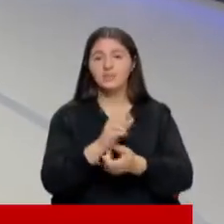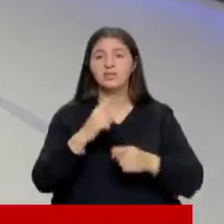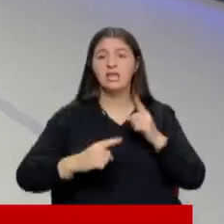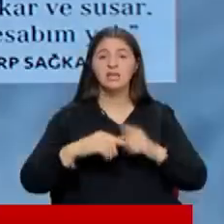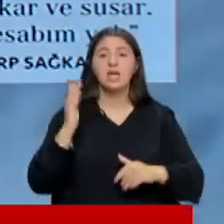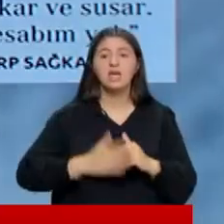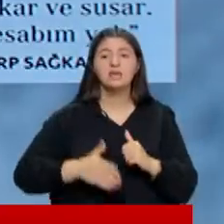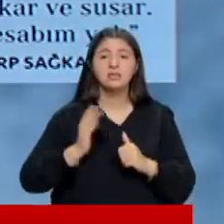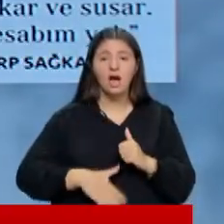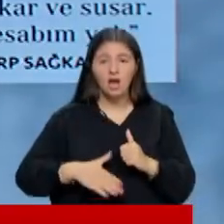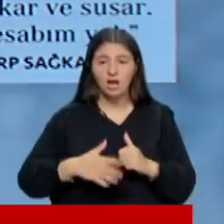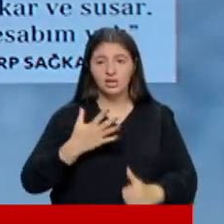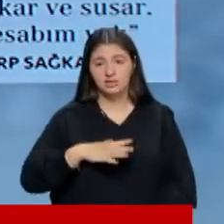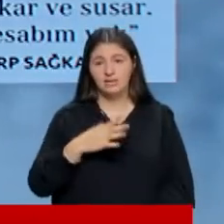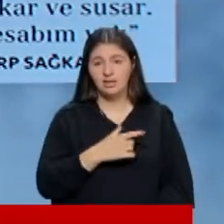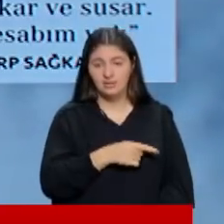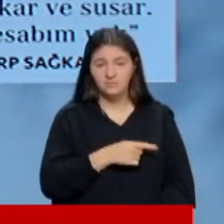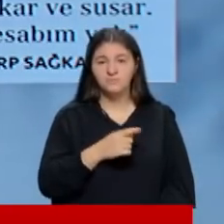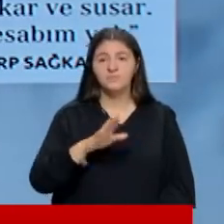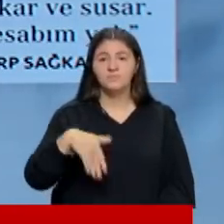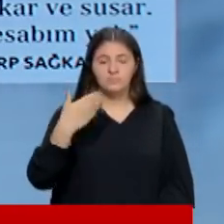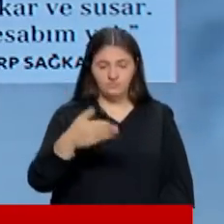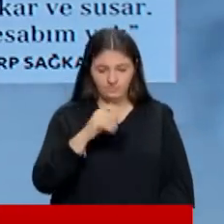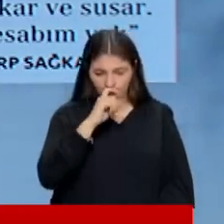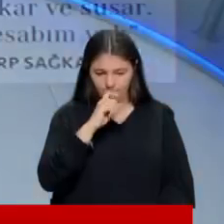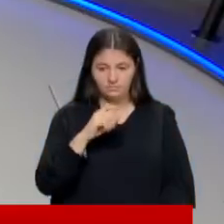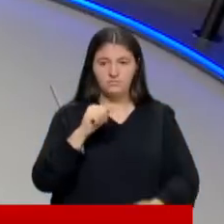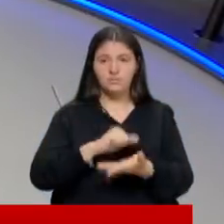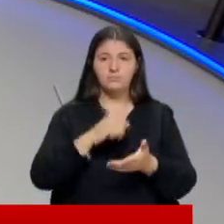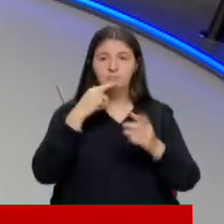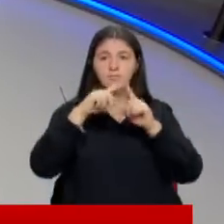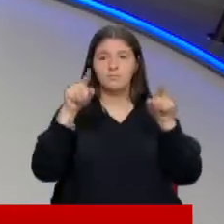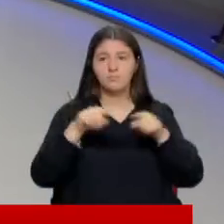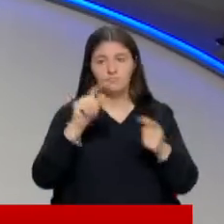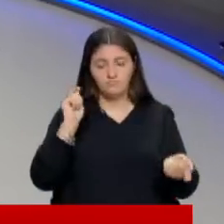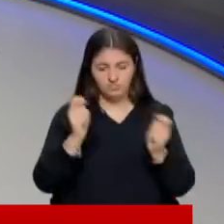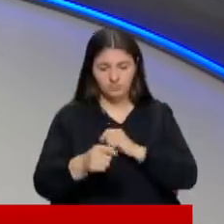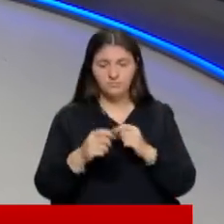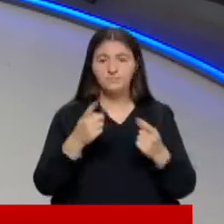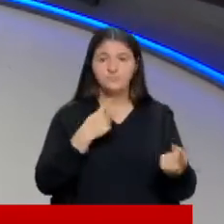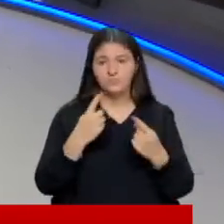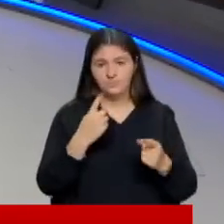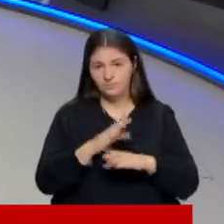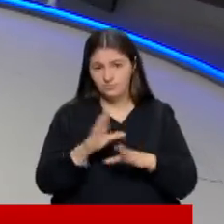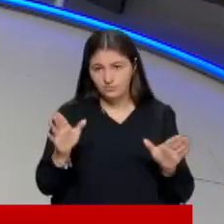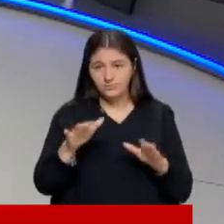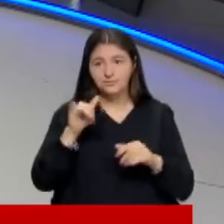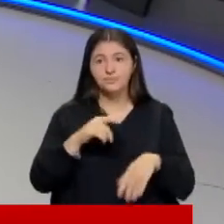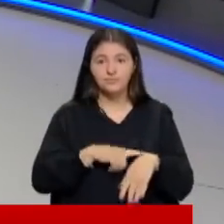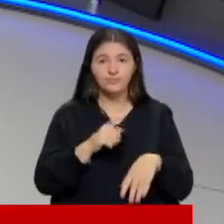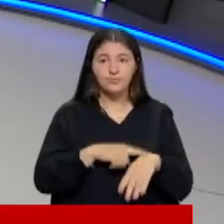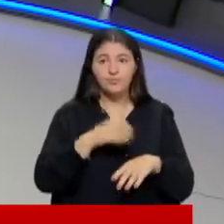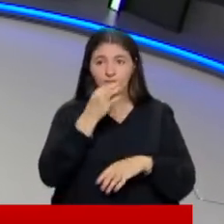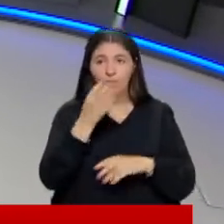siyasi yasak istendi sonra gazete Pencereye geçelim konuştuk aynı zamanda